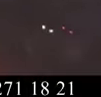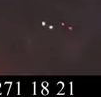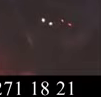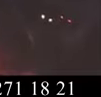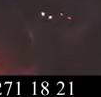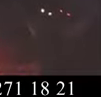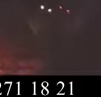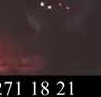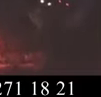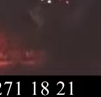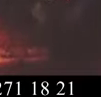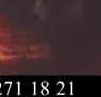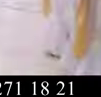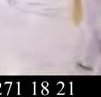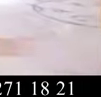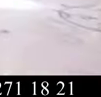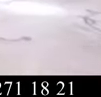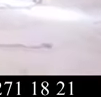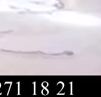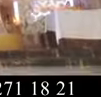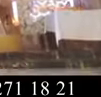Валюта бағамының демеушісі Арбат кешені.